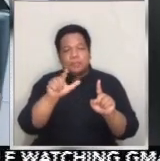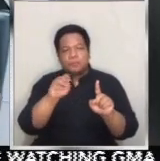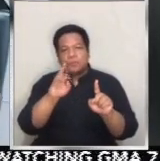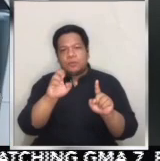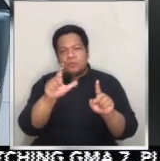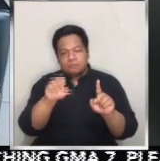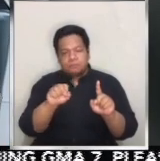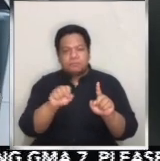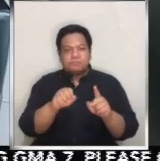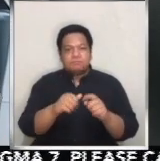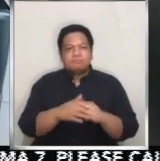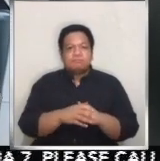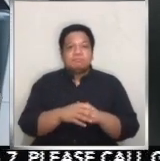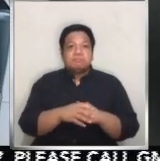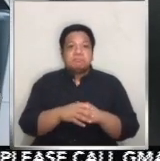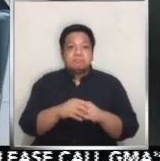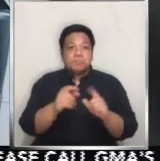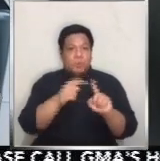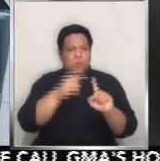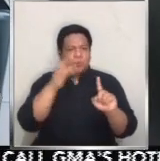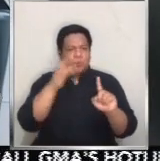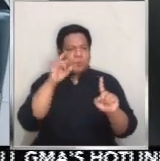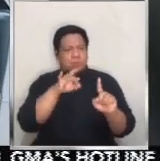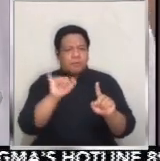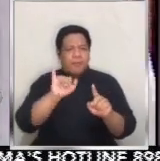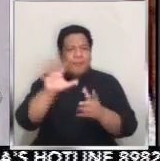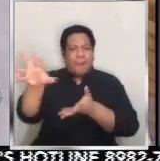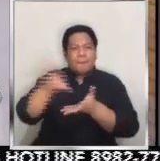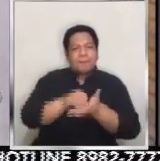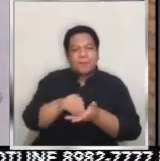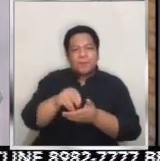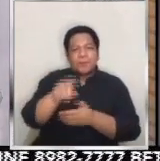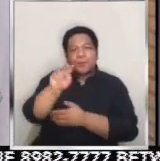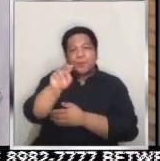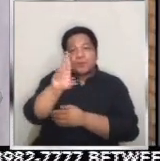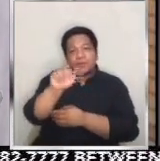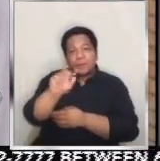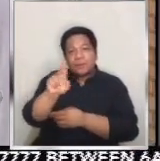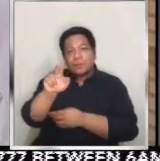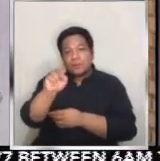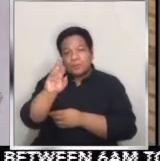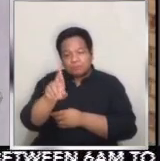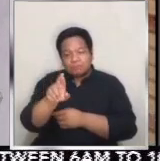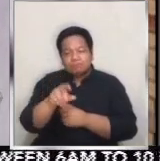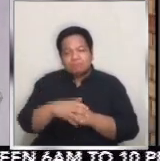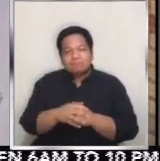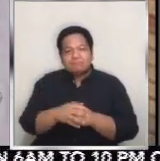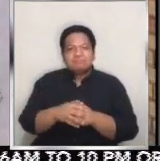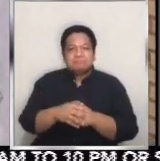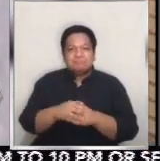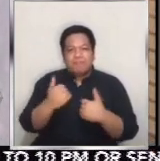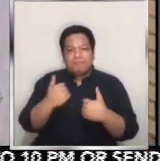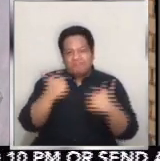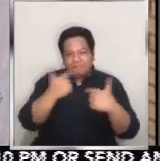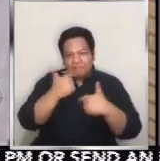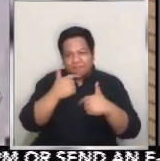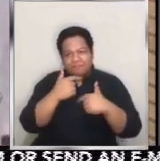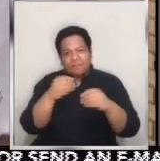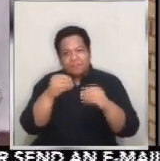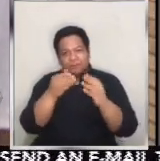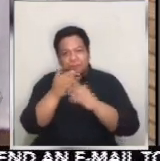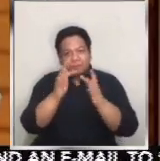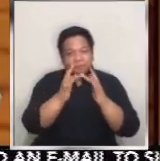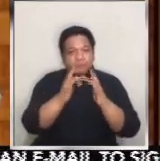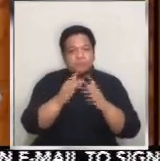Nakilala siya sa pagiging impersonator ni superstar Nora Honor. Bukod sa mga pagpapatawa niya online, gabi-gabi siya nagpe-perform sa